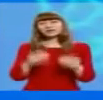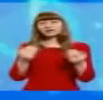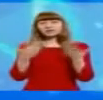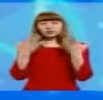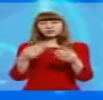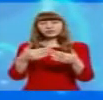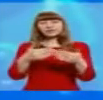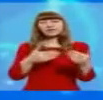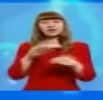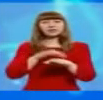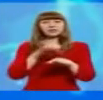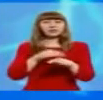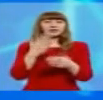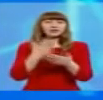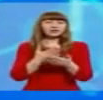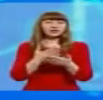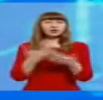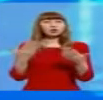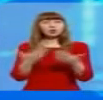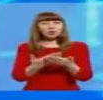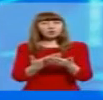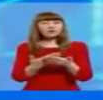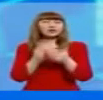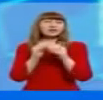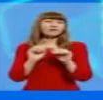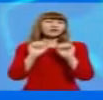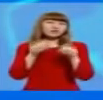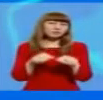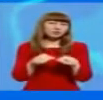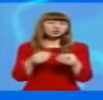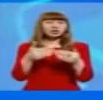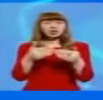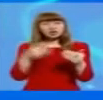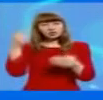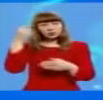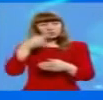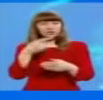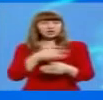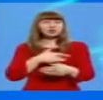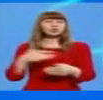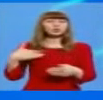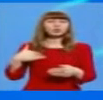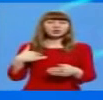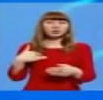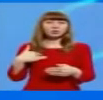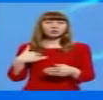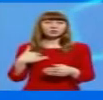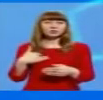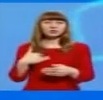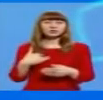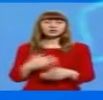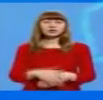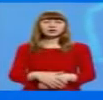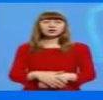қолданылады. Тексеруден өту тегін. Осы арқылы дерттің белгілерін ерте анықтауға мүмкіндік туады, дейді дәрігерлер. Халық арасында құрт